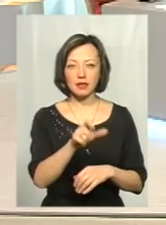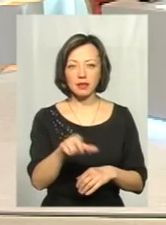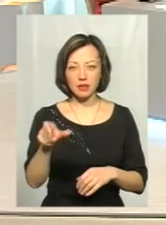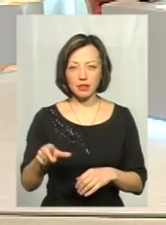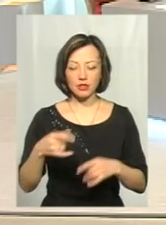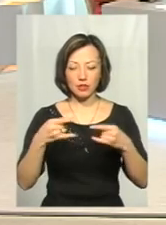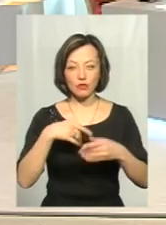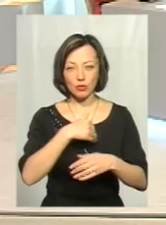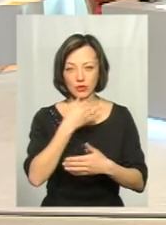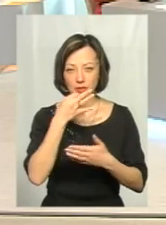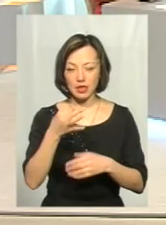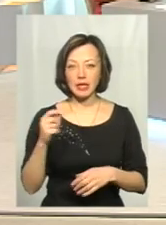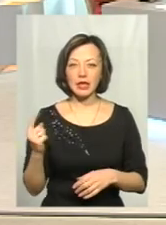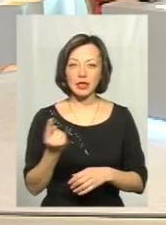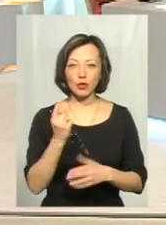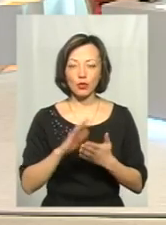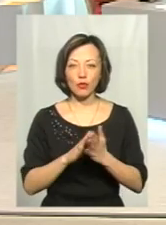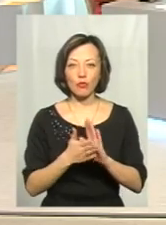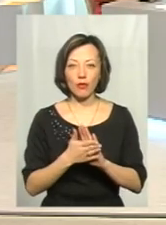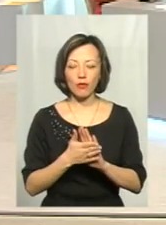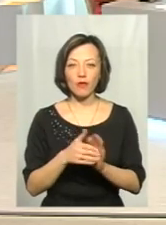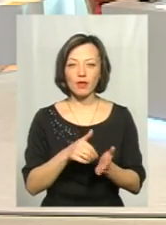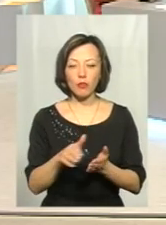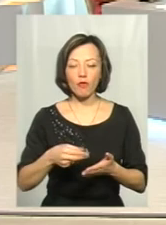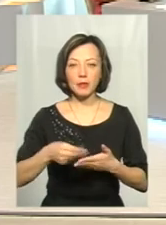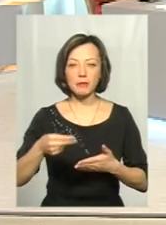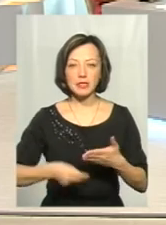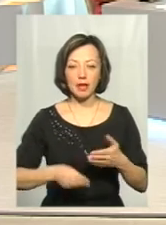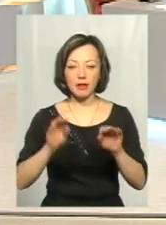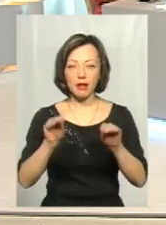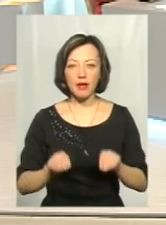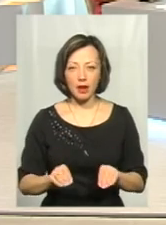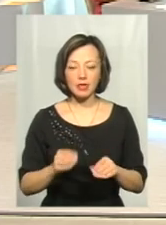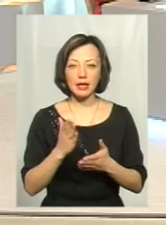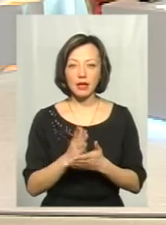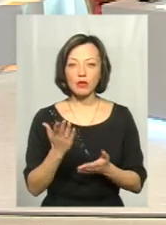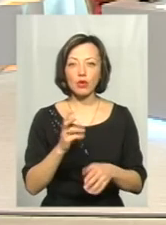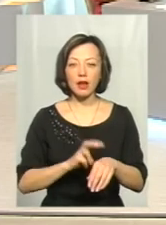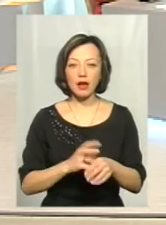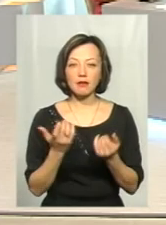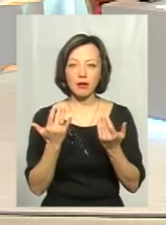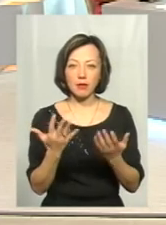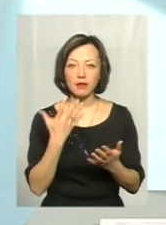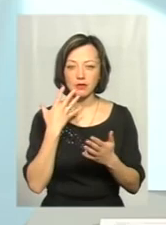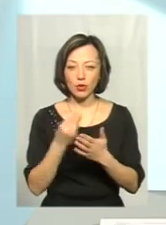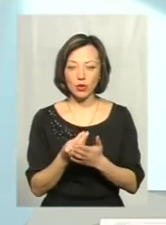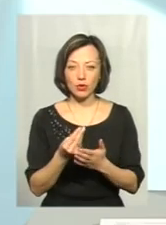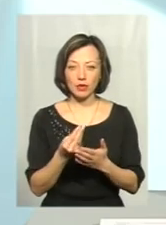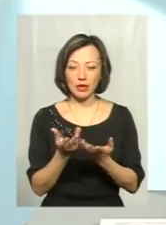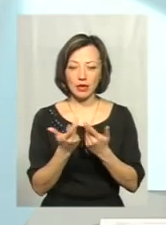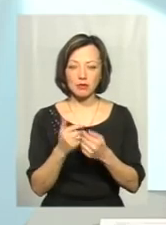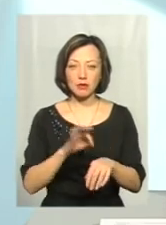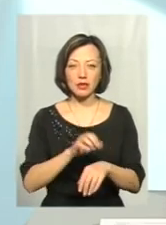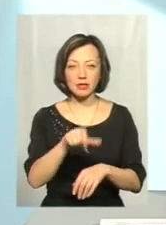хочу зазначити, що єдиною умовою відмови підписання декларації є те, якщо вже лікар набрав свою кількість пацієнтів. Значить,